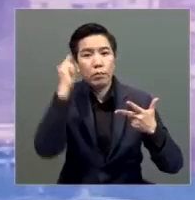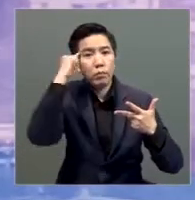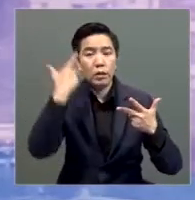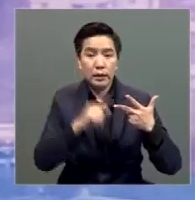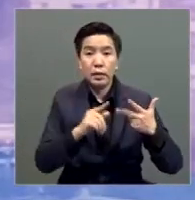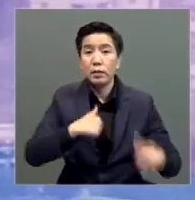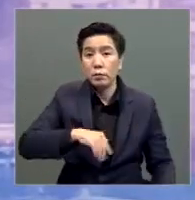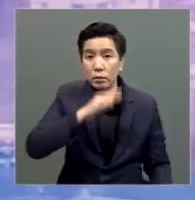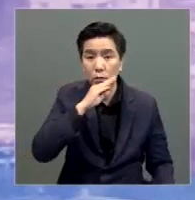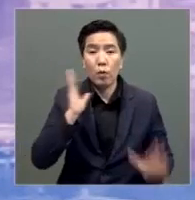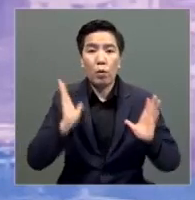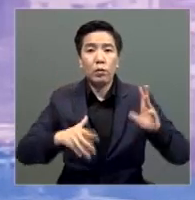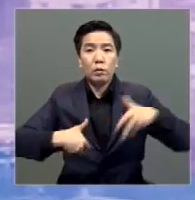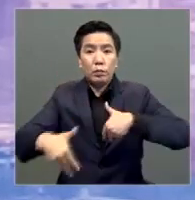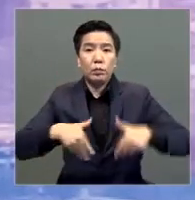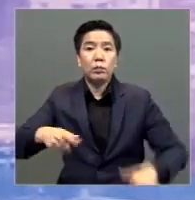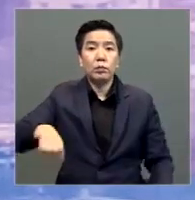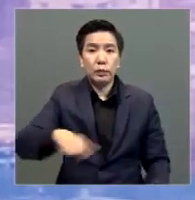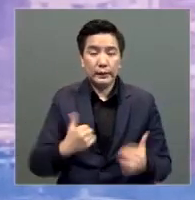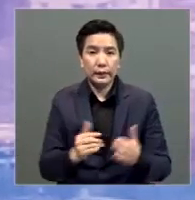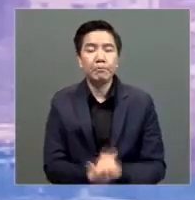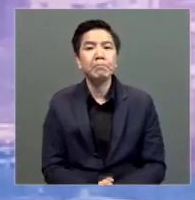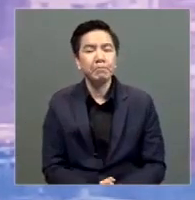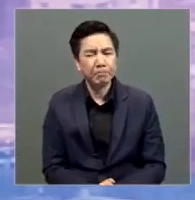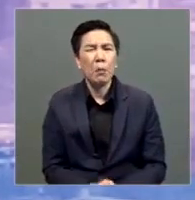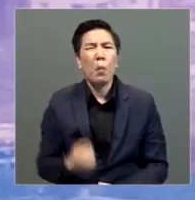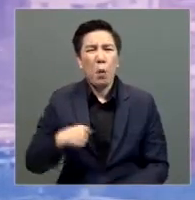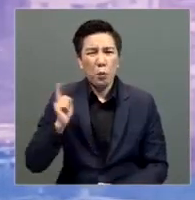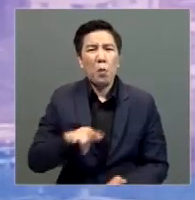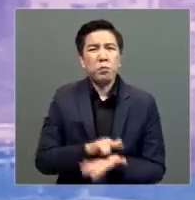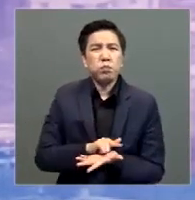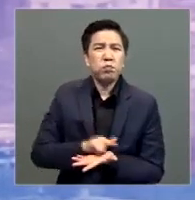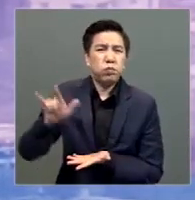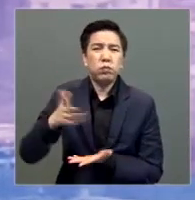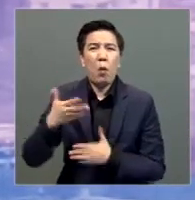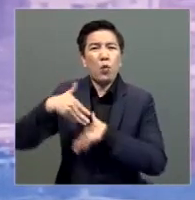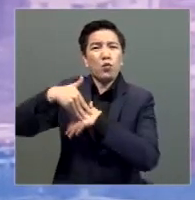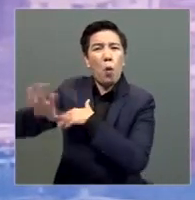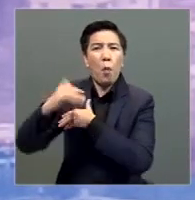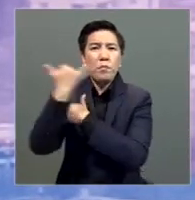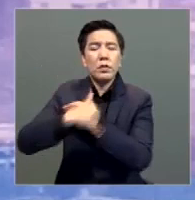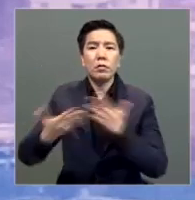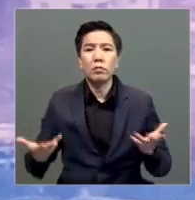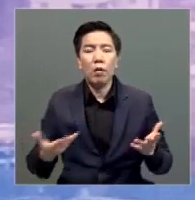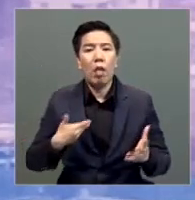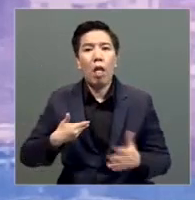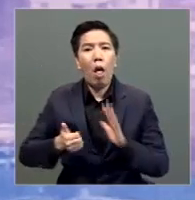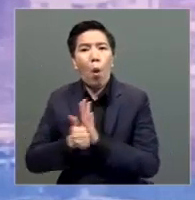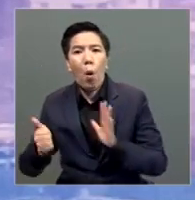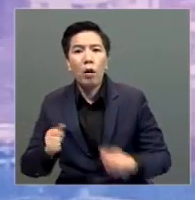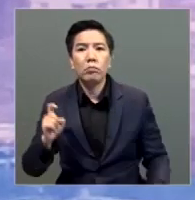ถ้ามีประชาชนเนี่ยจะต้องออกนอกประเทศแล้วก็ปรากฏว่าออกไม่